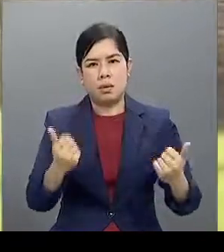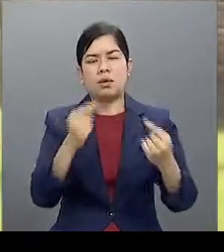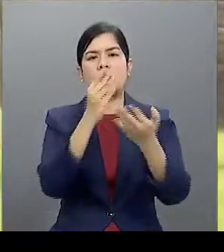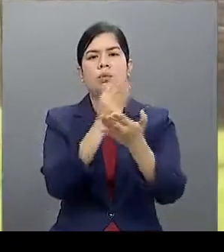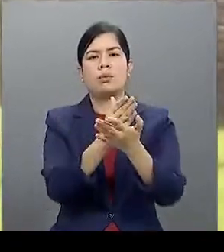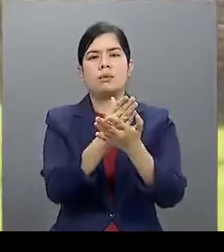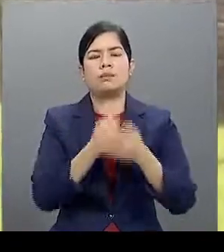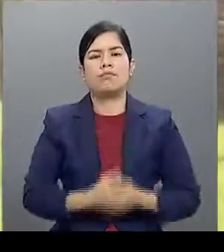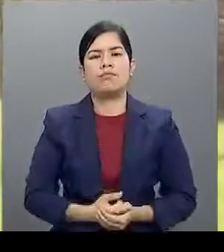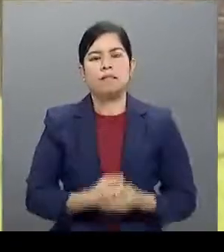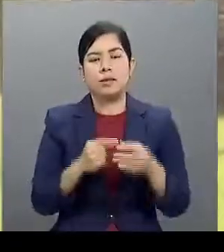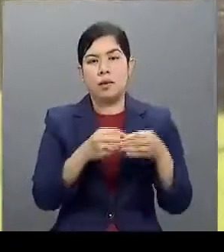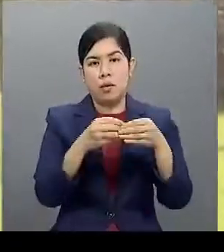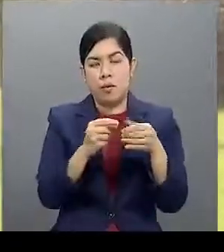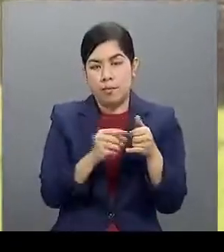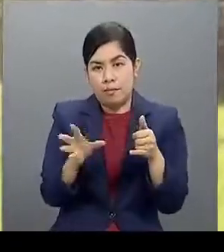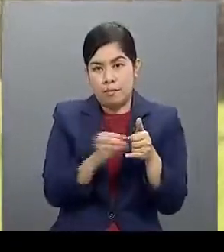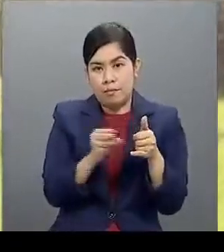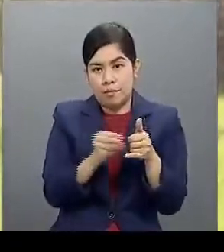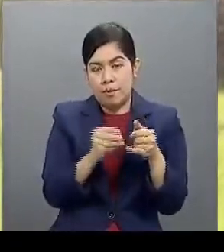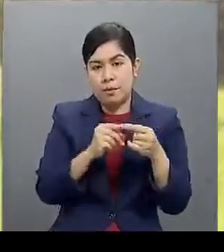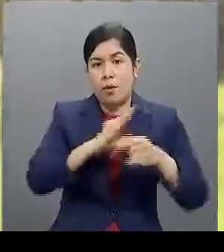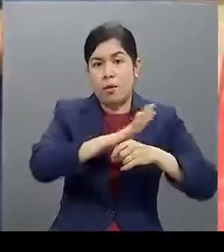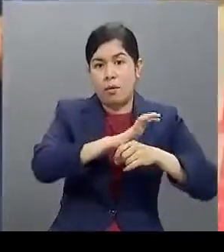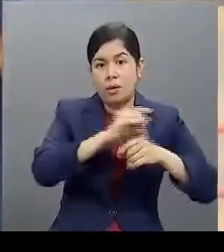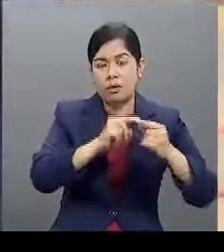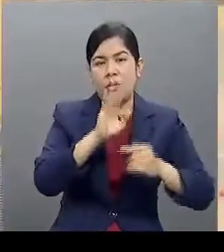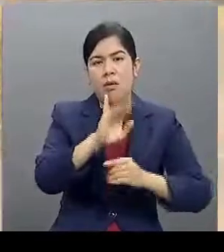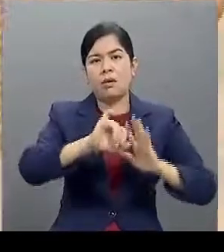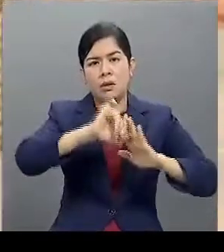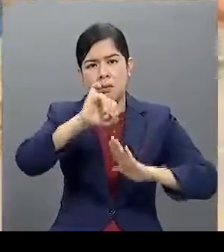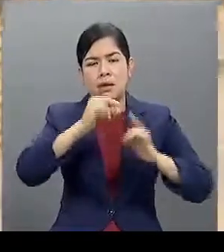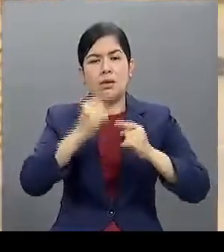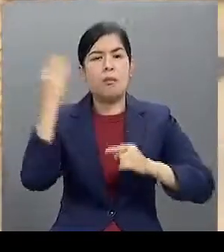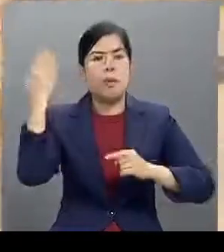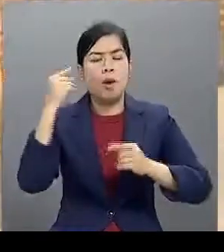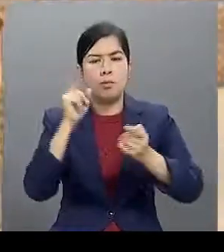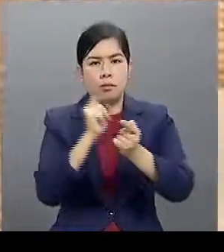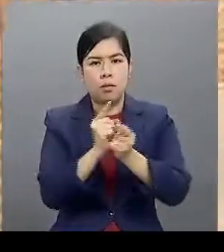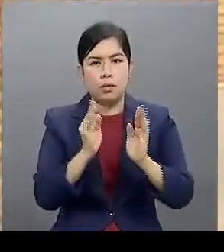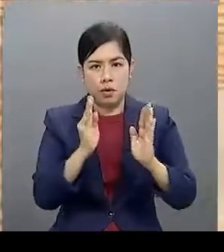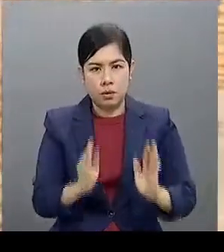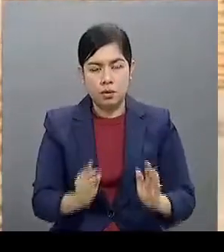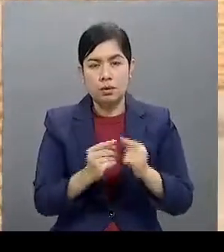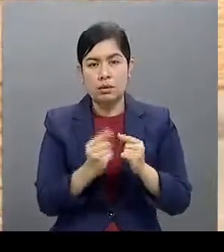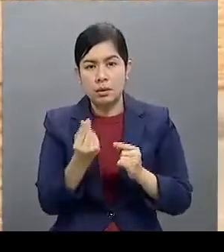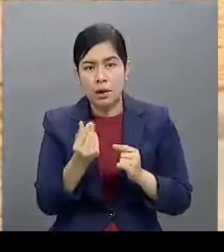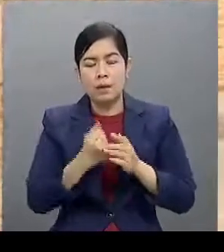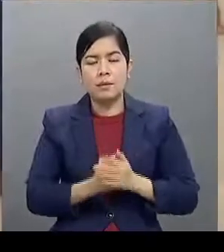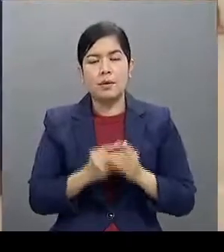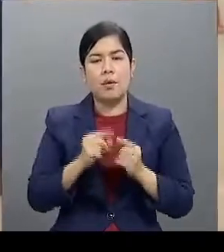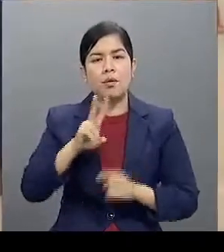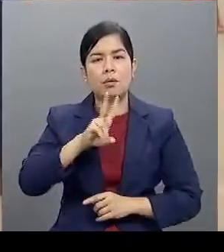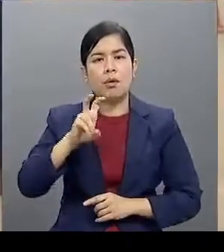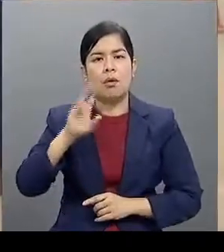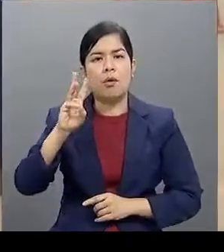ควิด-19 ที่จังหวัดเชียงใหม่เมื่อวานนี้นะครับพบผู้ป่วยจำนวน200ประมาณขออภัยนะครับ260คนท